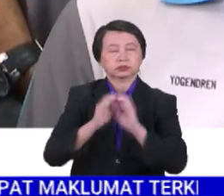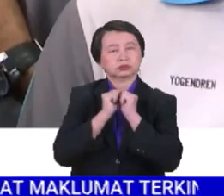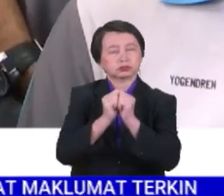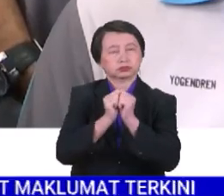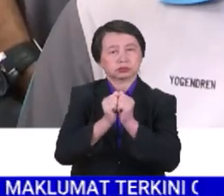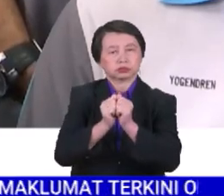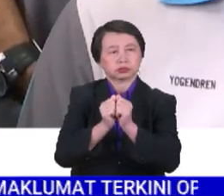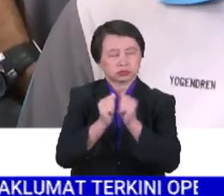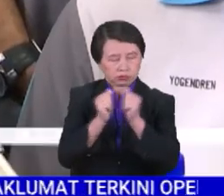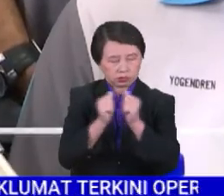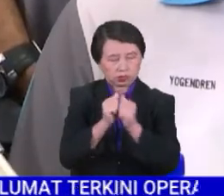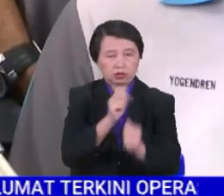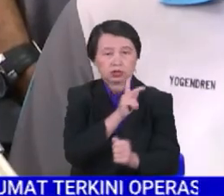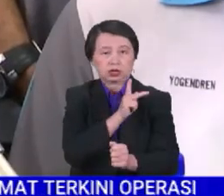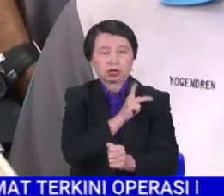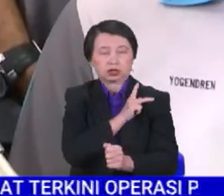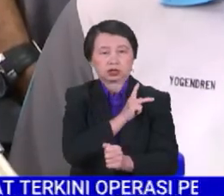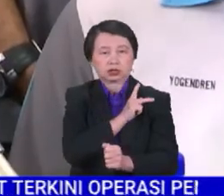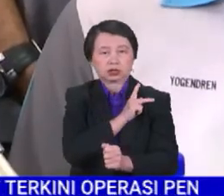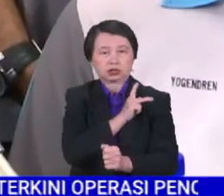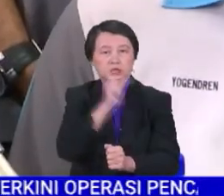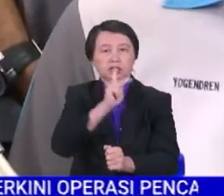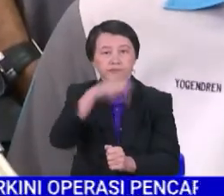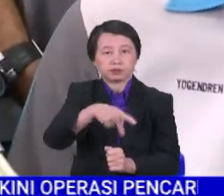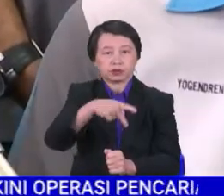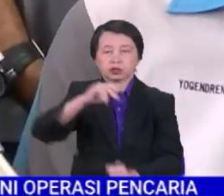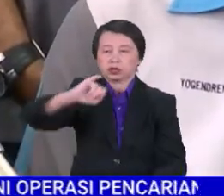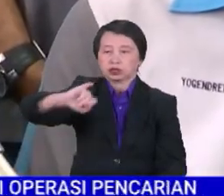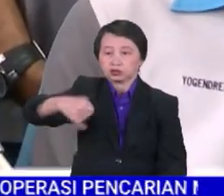bersama-sama dengan Ketua Pengarah JPS